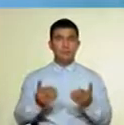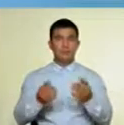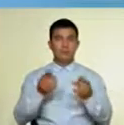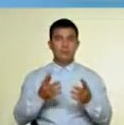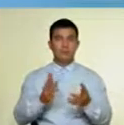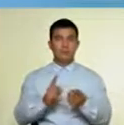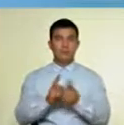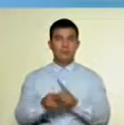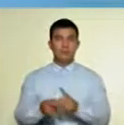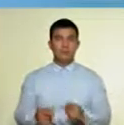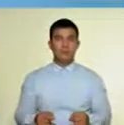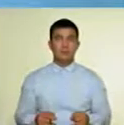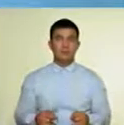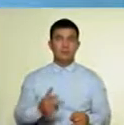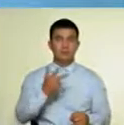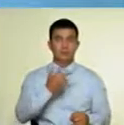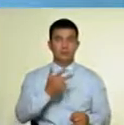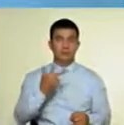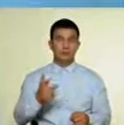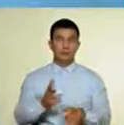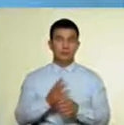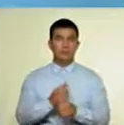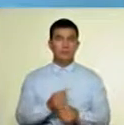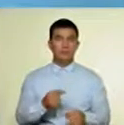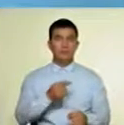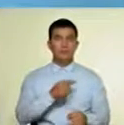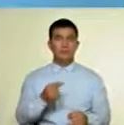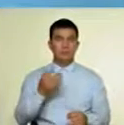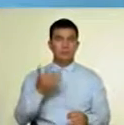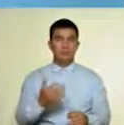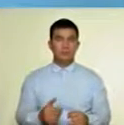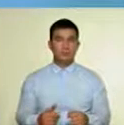bo'lsak, 3 bilan 3'ni qisqartirsak, minus 5,